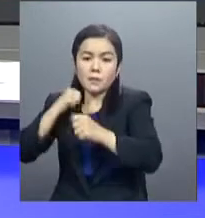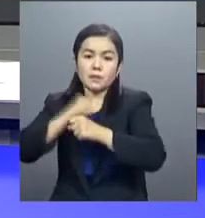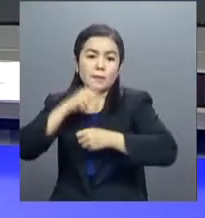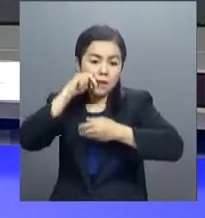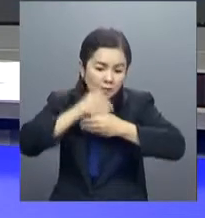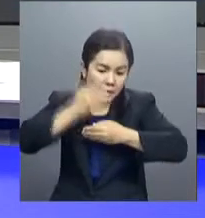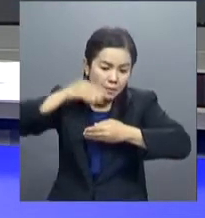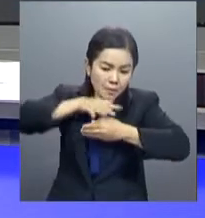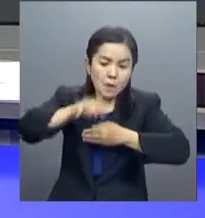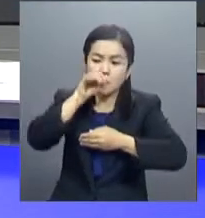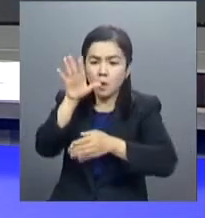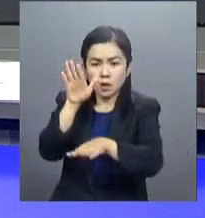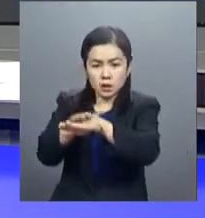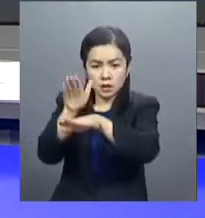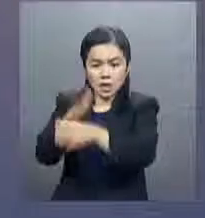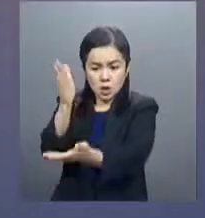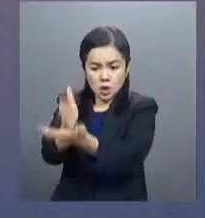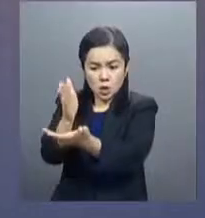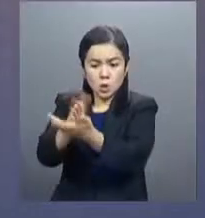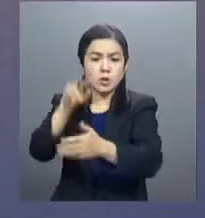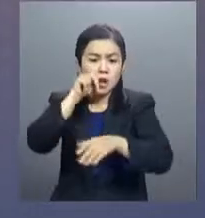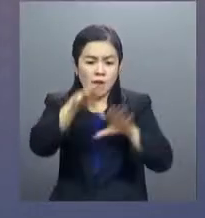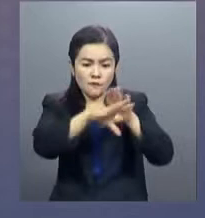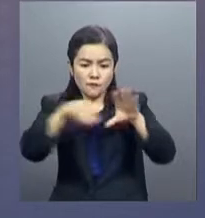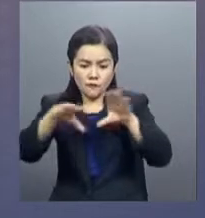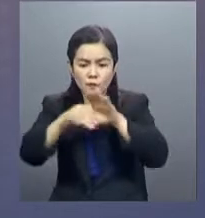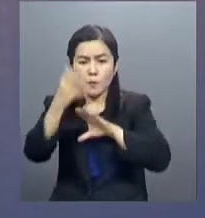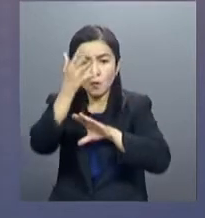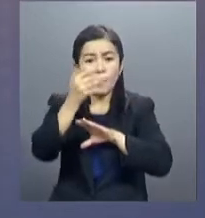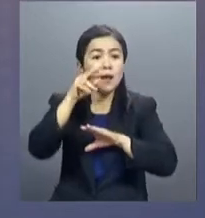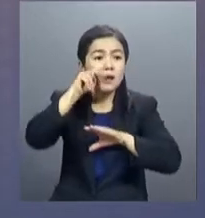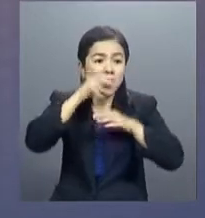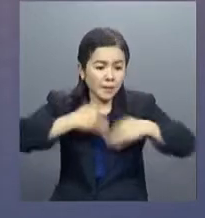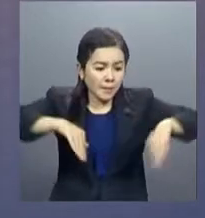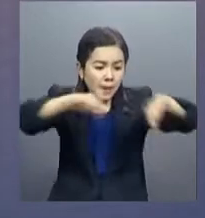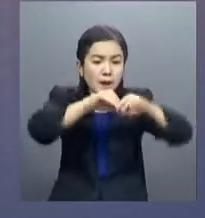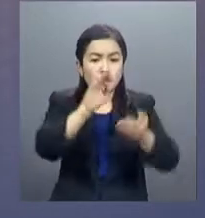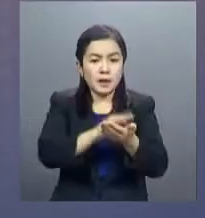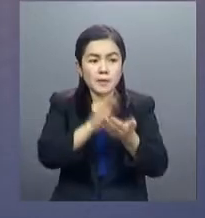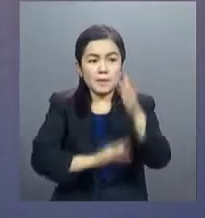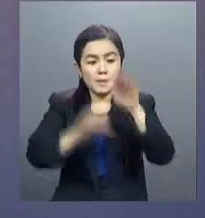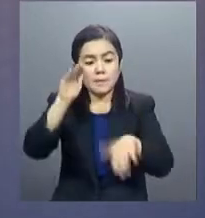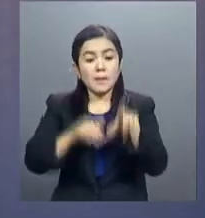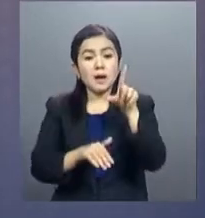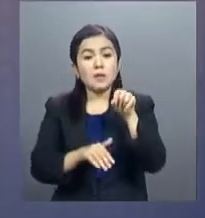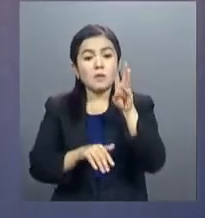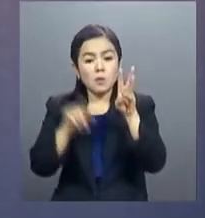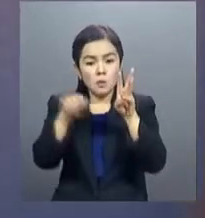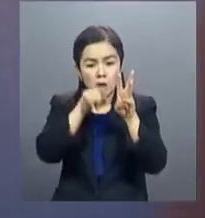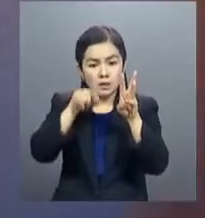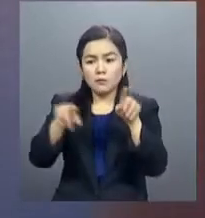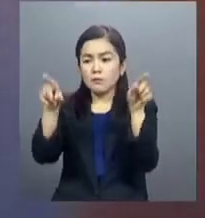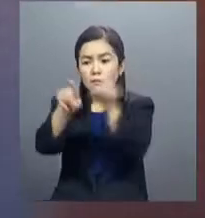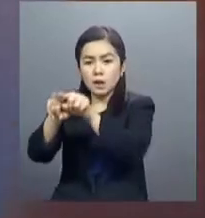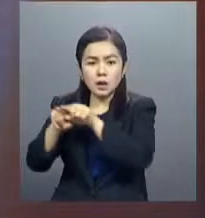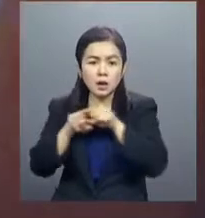ร่วมมือให้งดใช้น้ำทันทีค่ะหลังจากเขื่อนลำตะคองนั้นเหลือน้ำกักเก็บเพียงร้อยละ 26เช่นเดียวกับอ่างเก็บน้ำขนาดใหญ่ที่